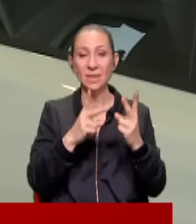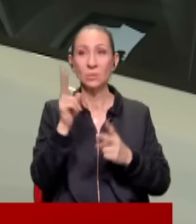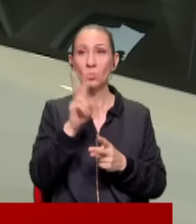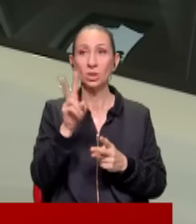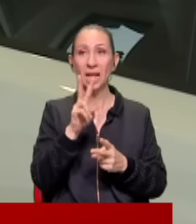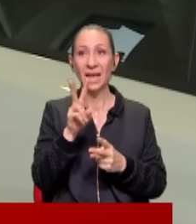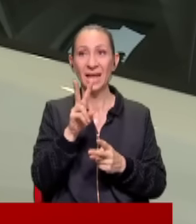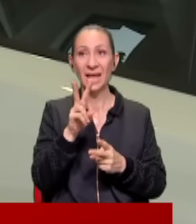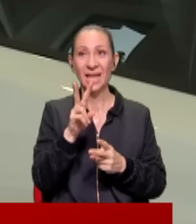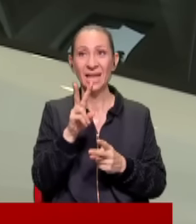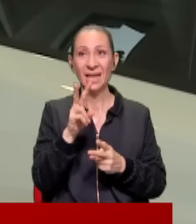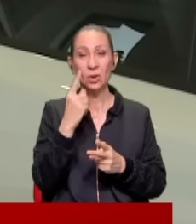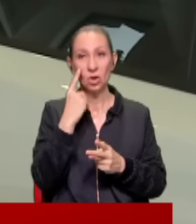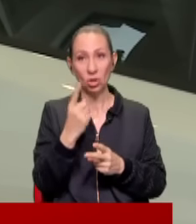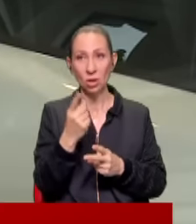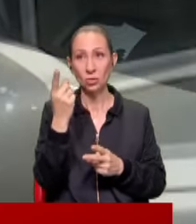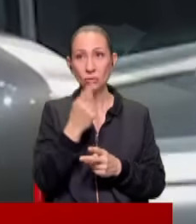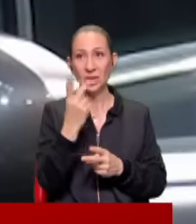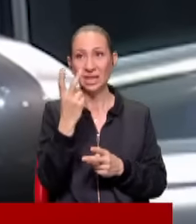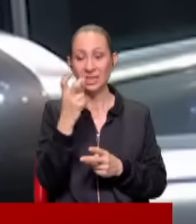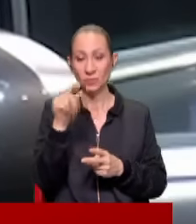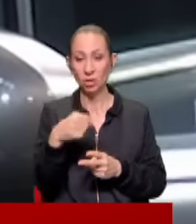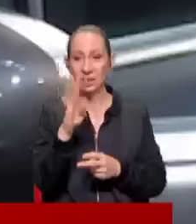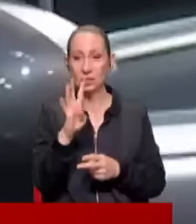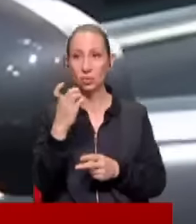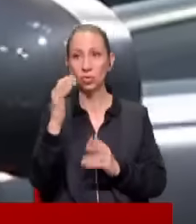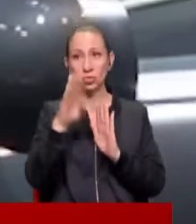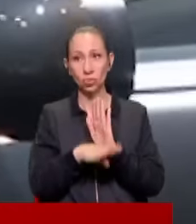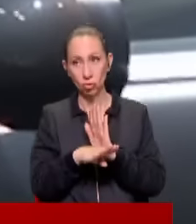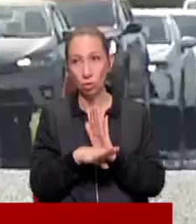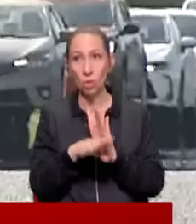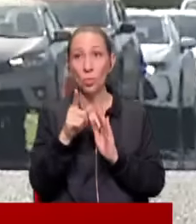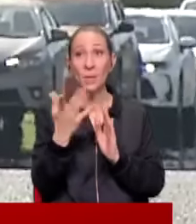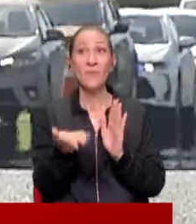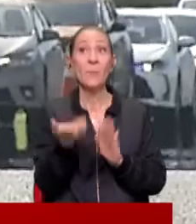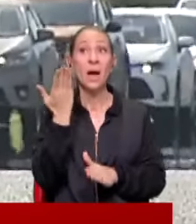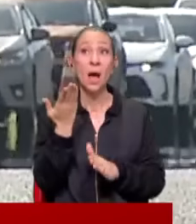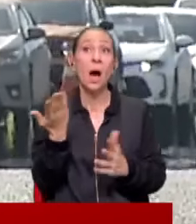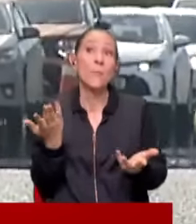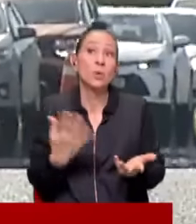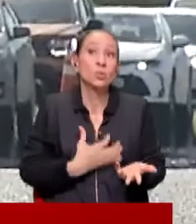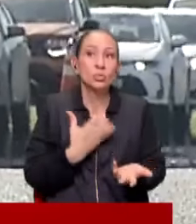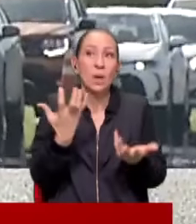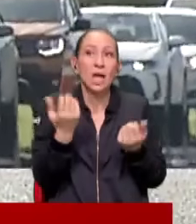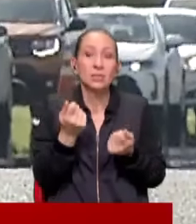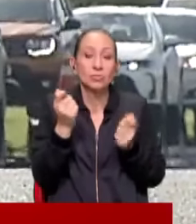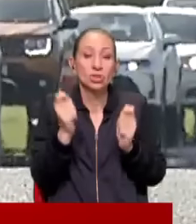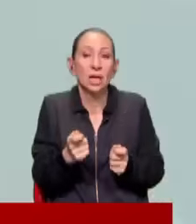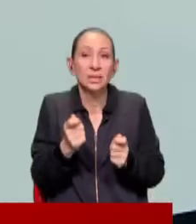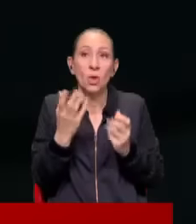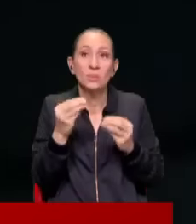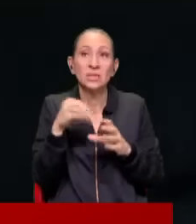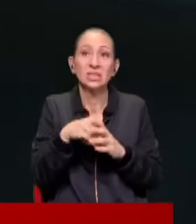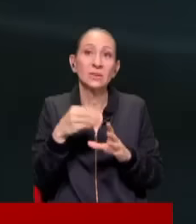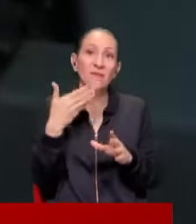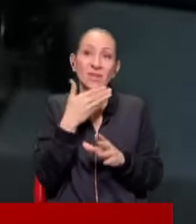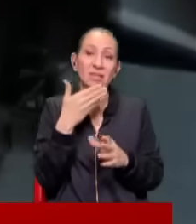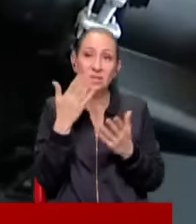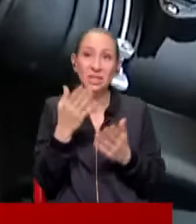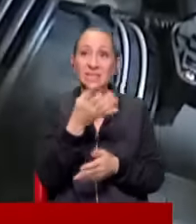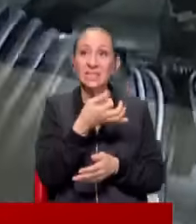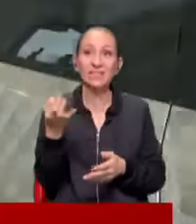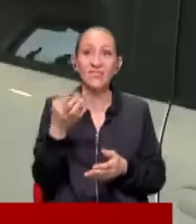modellere istinaden %2,49'a düşürdük. Bu bile yüksek ama maalesef alım koşulu oluşturması için cazip geliyor.